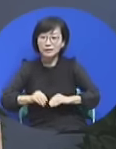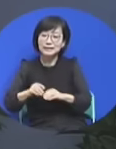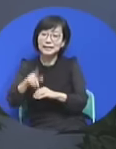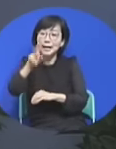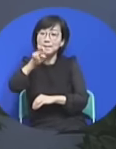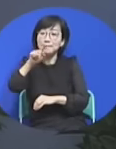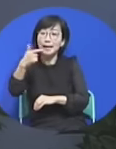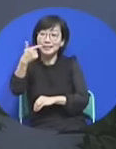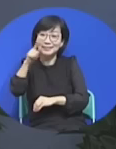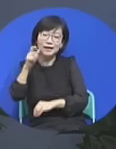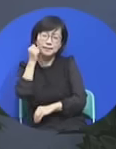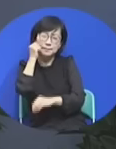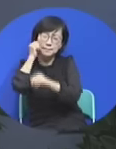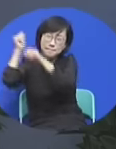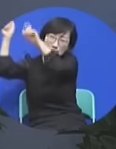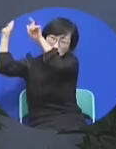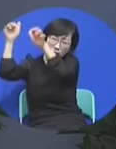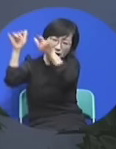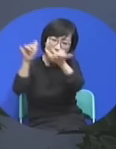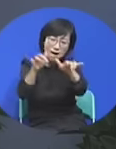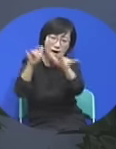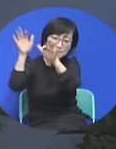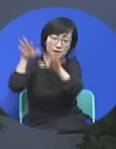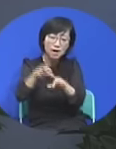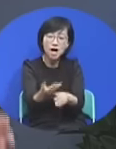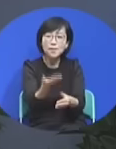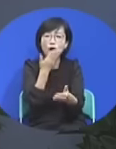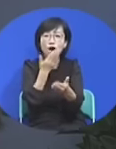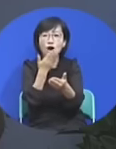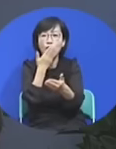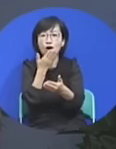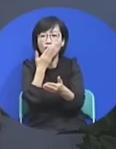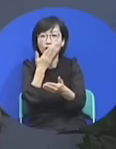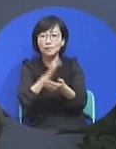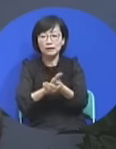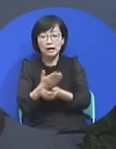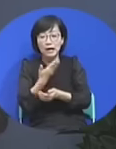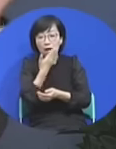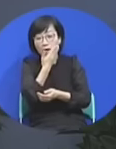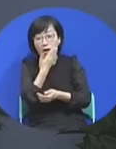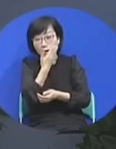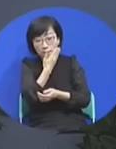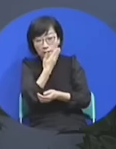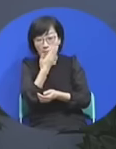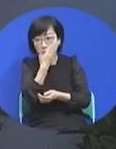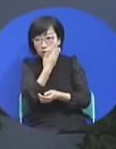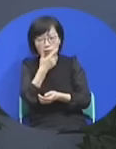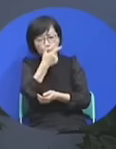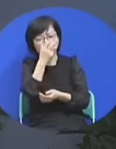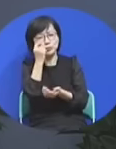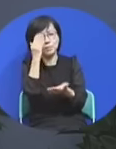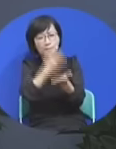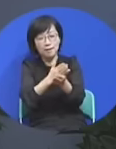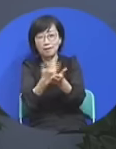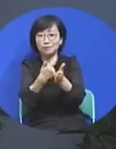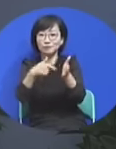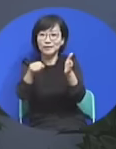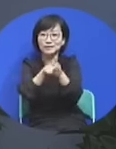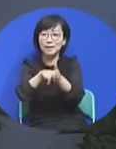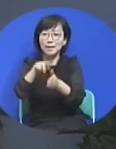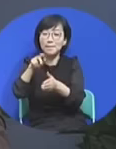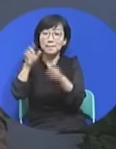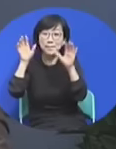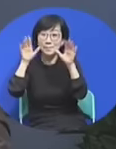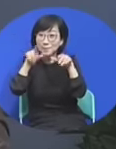food to eat as they took their journey in the wilderness, God gave them manna to eat. 영양 실조 될까 싶었어요. 메추라기를 보내서 이스라엘 민족을 보호한 거예요. He didn't want